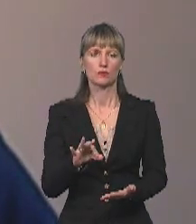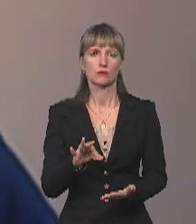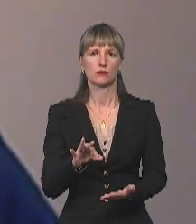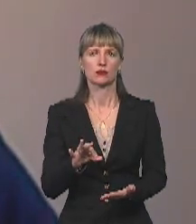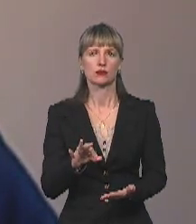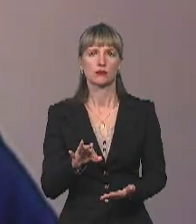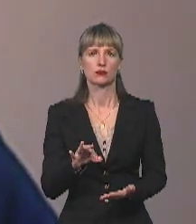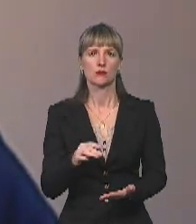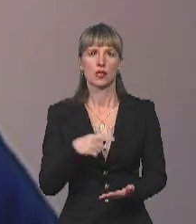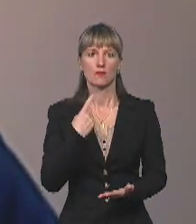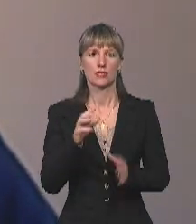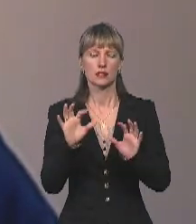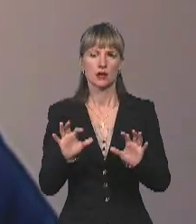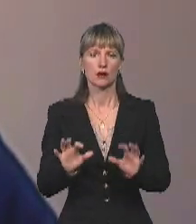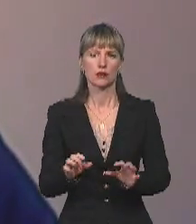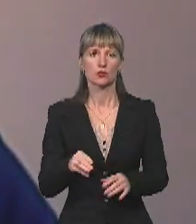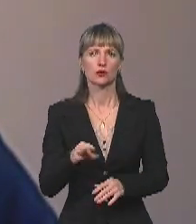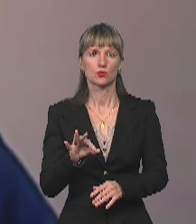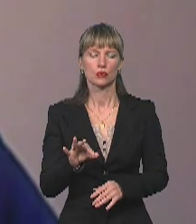як трактує це законодавство,